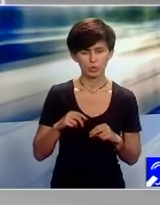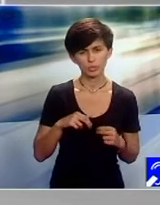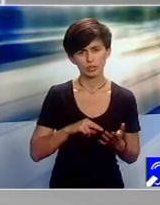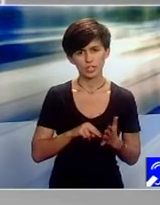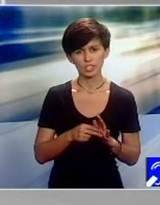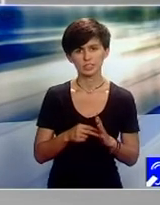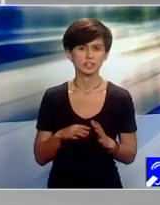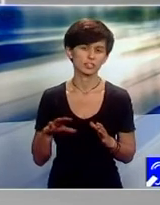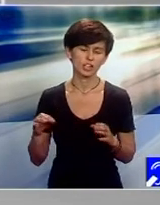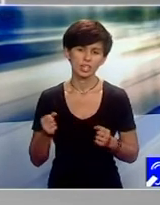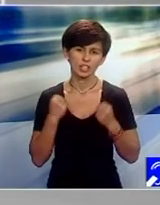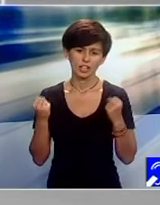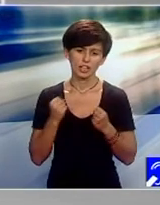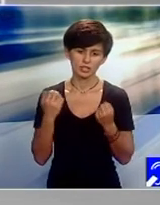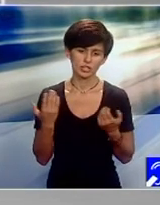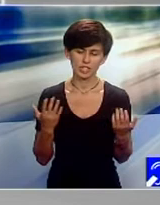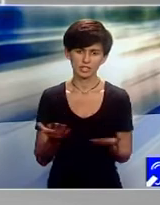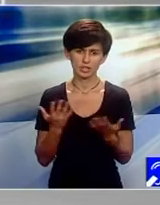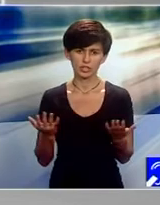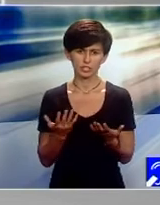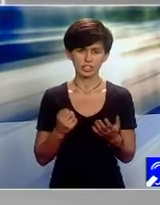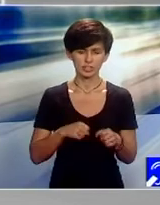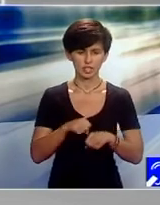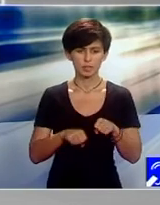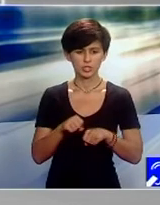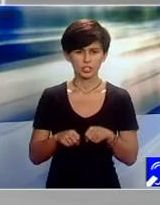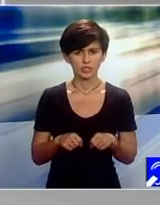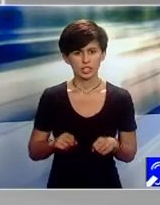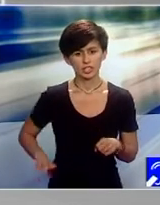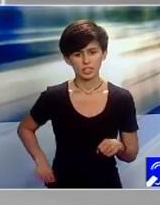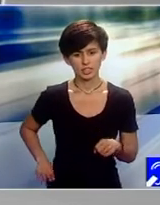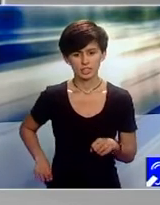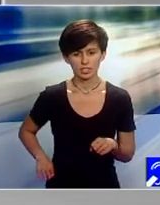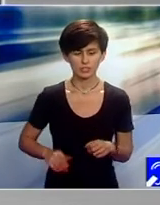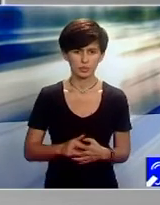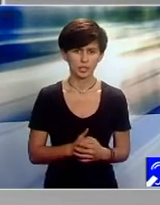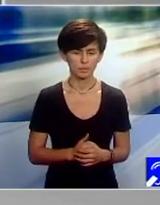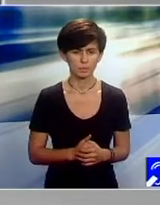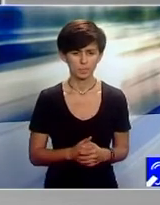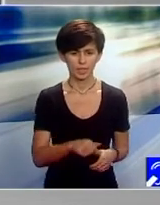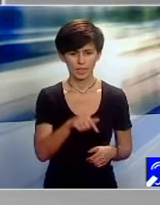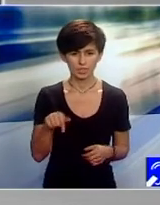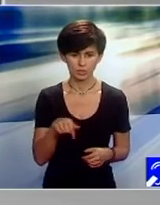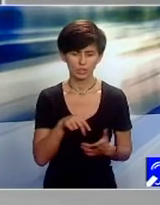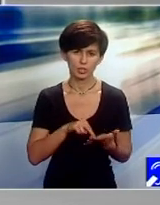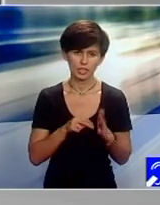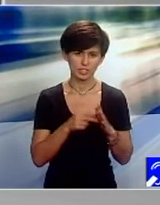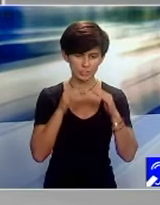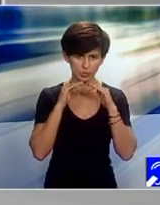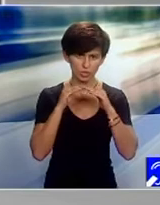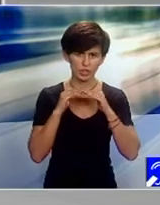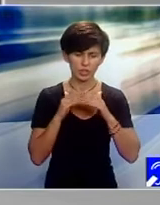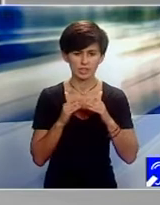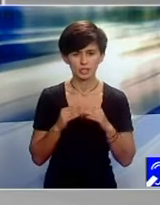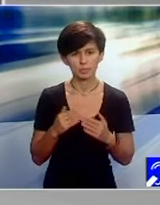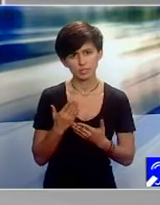stimuleze mersul pe bicicletă și de către doamne și domnișoare. Noi organizăm anual o ediție dedicată doamnelor și domnișoarelor